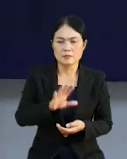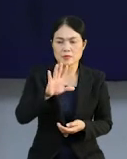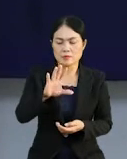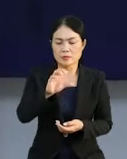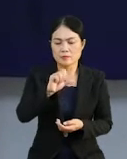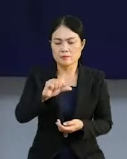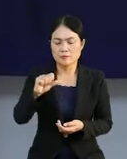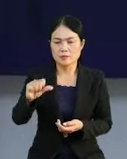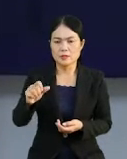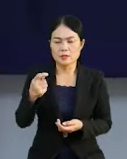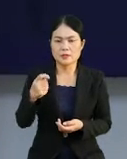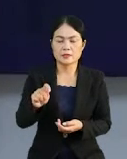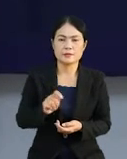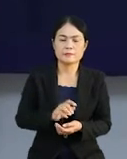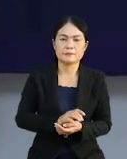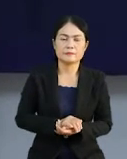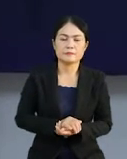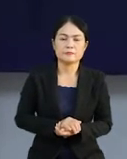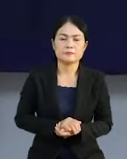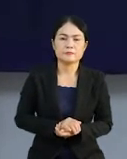pramern riêng